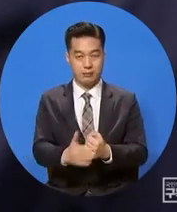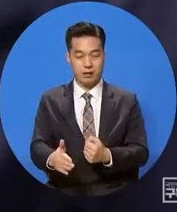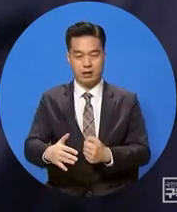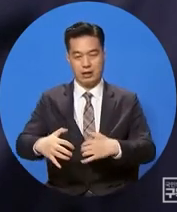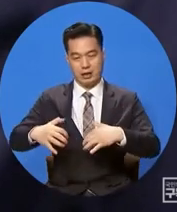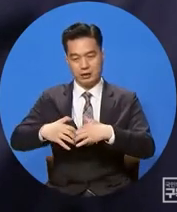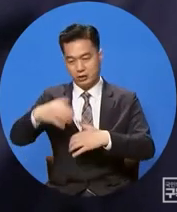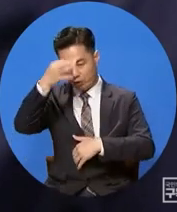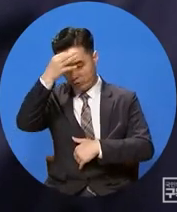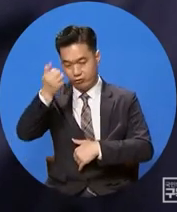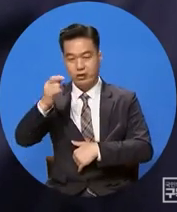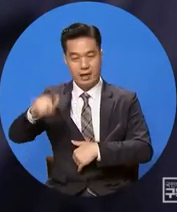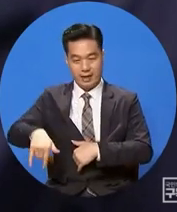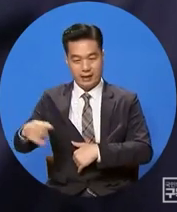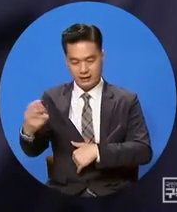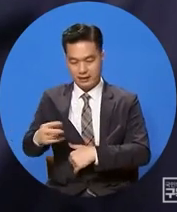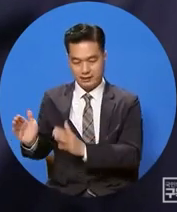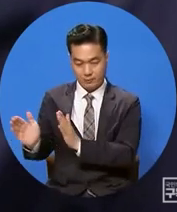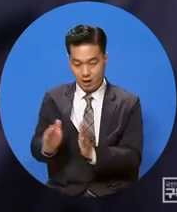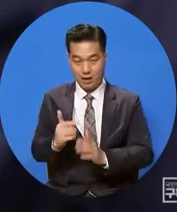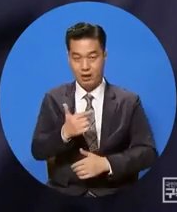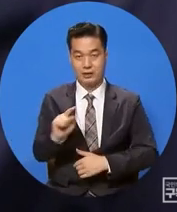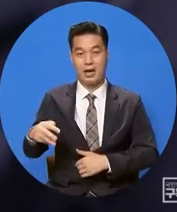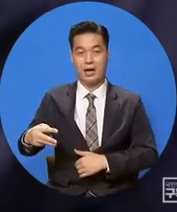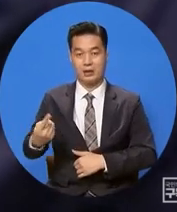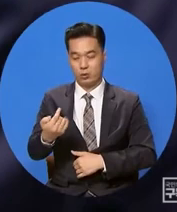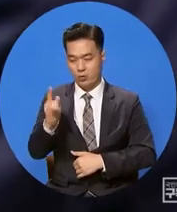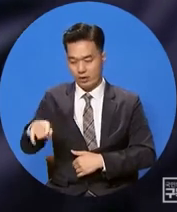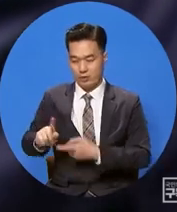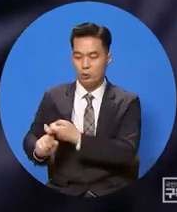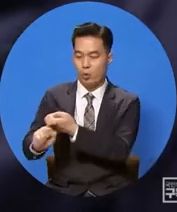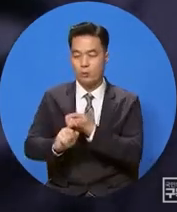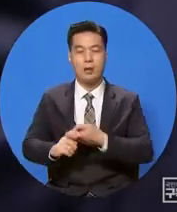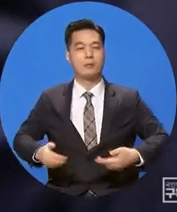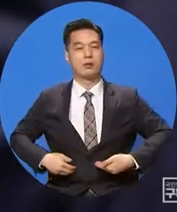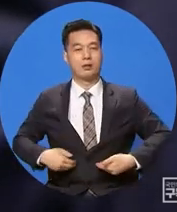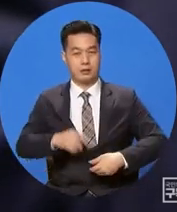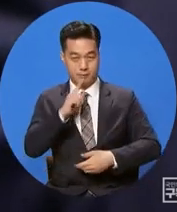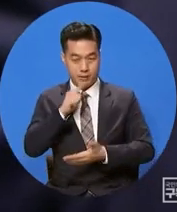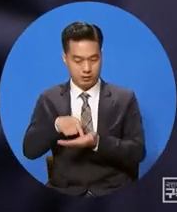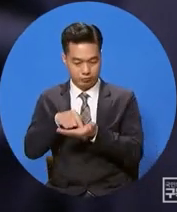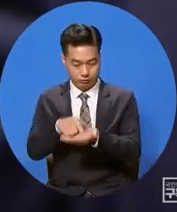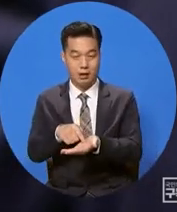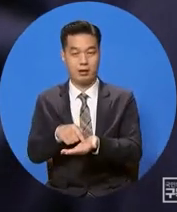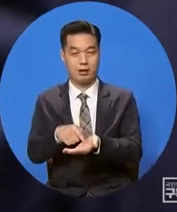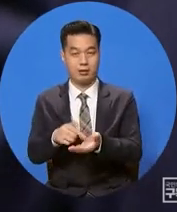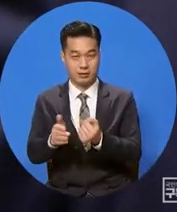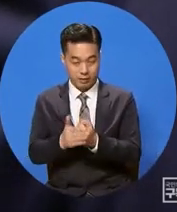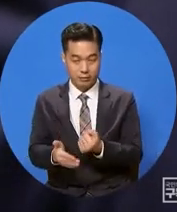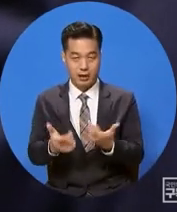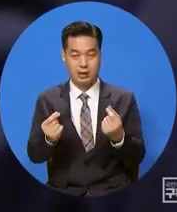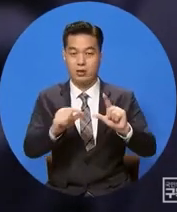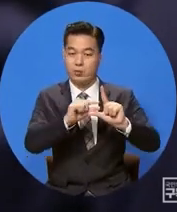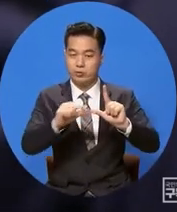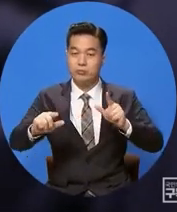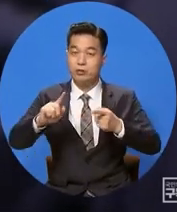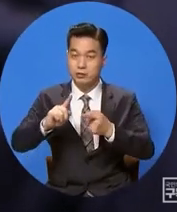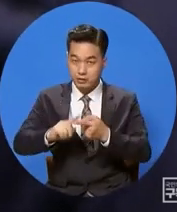재배치하고 나토 핵동맹을 하자고 그렇게 주장을 하고 있는 겁니다. 그래서 이런